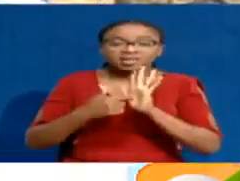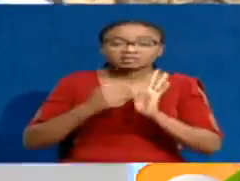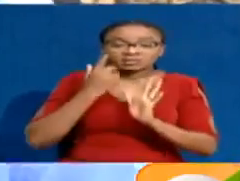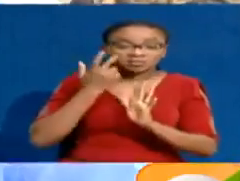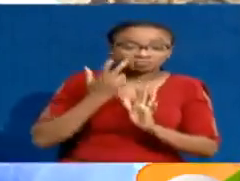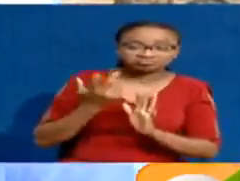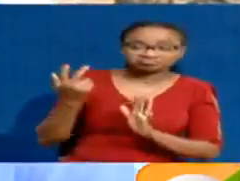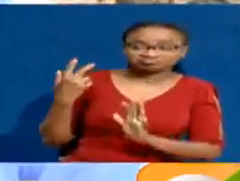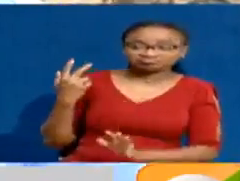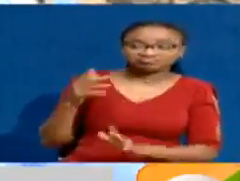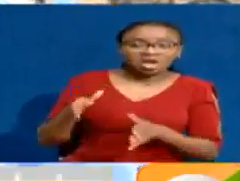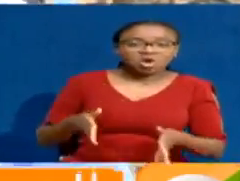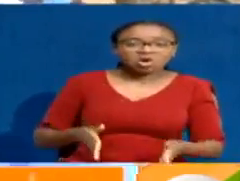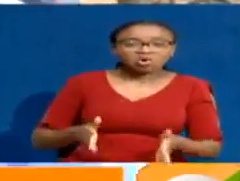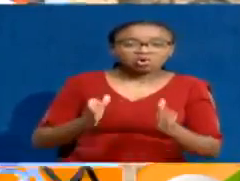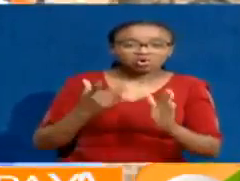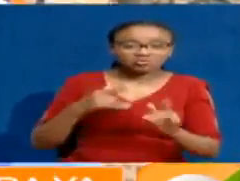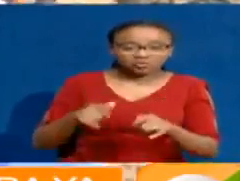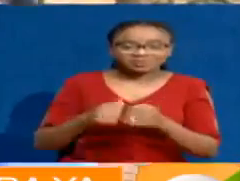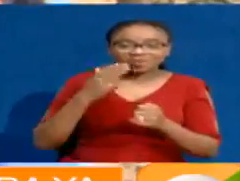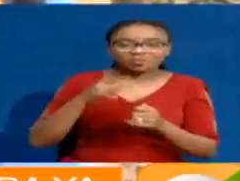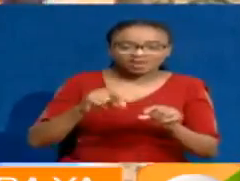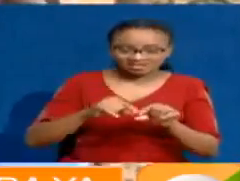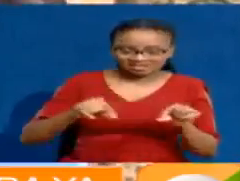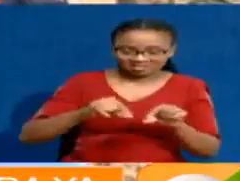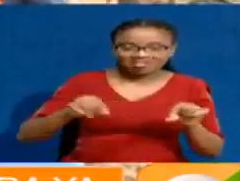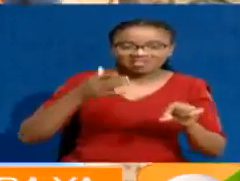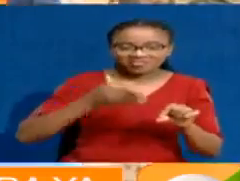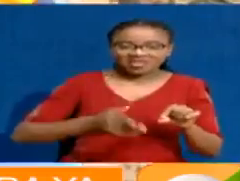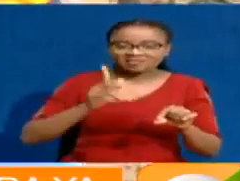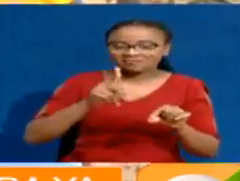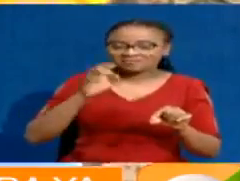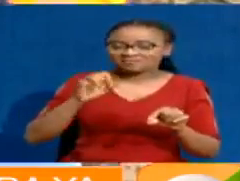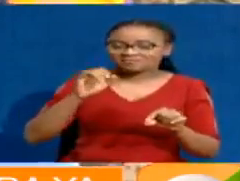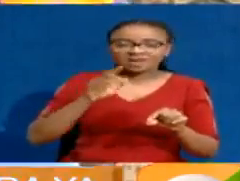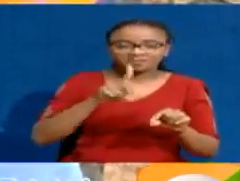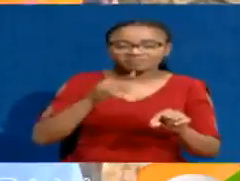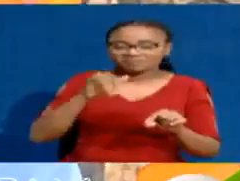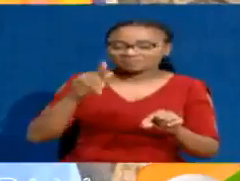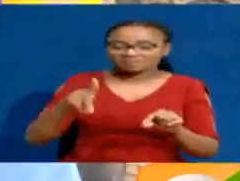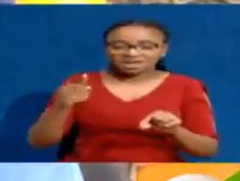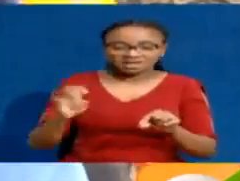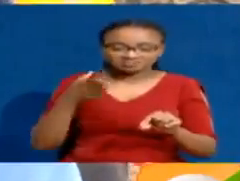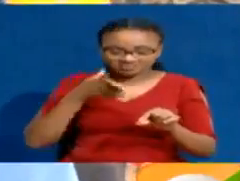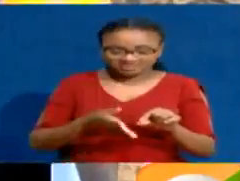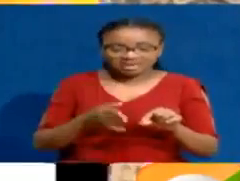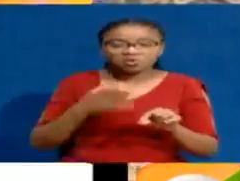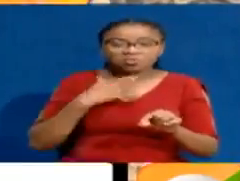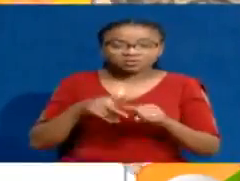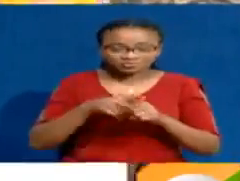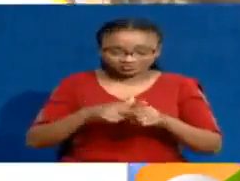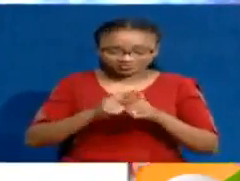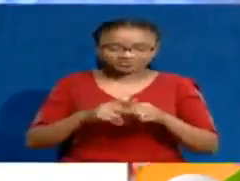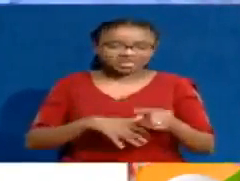yangu hii ni barabara tunakata kwa sababu ya mabomba yako hapo chini, tuweze kuyarepair na kutoa hiyo